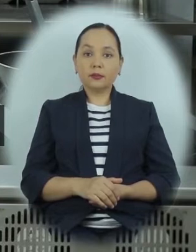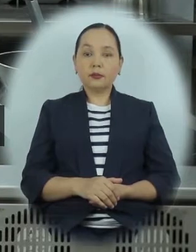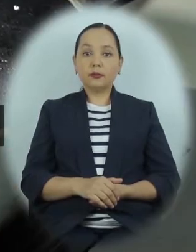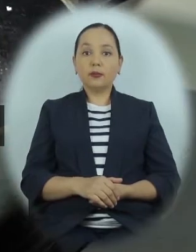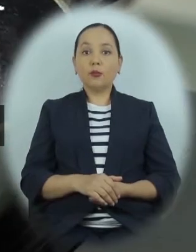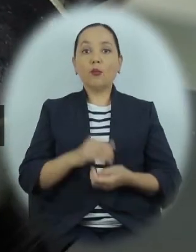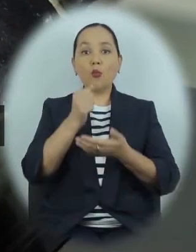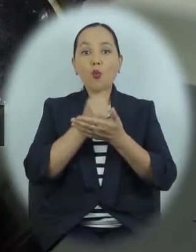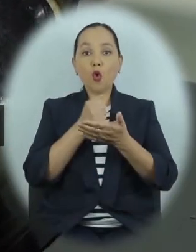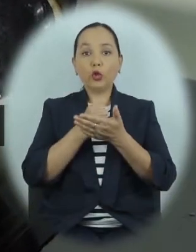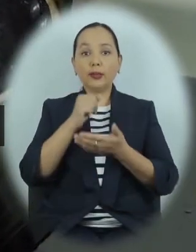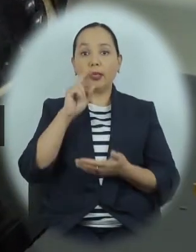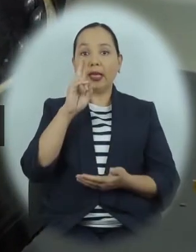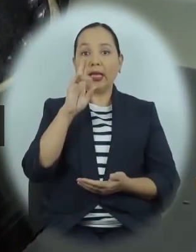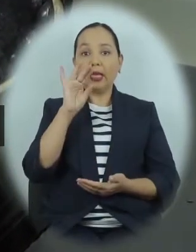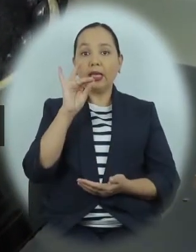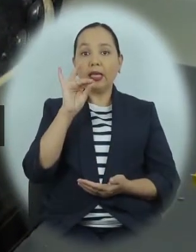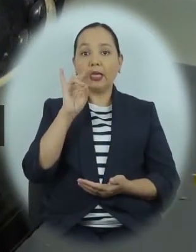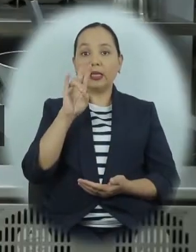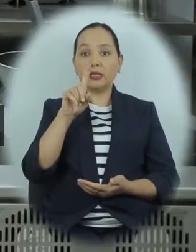Молотый кинзы.